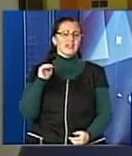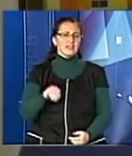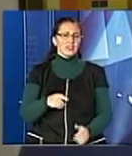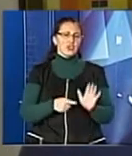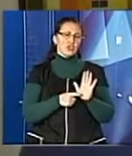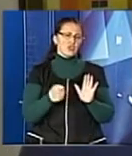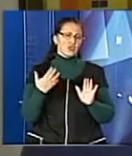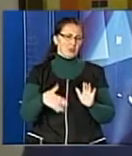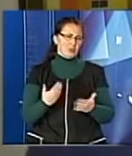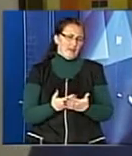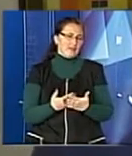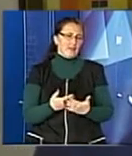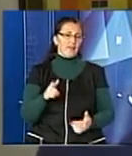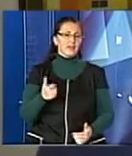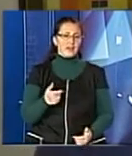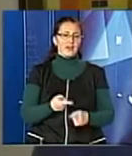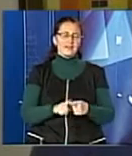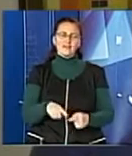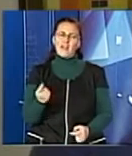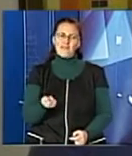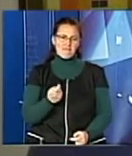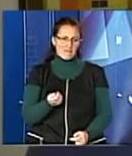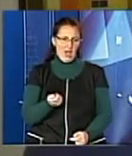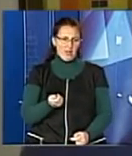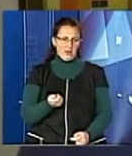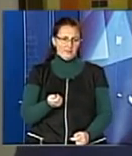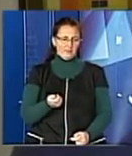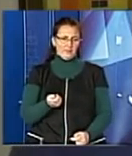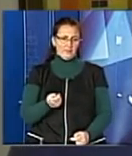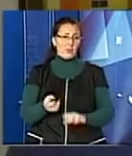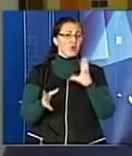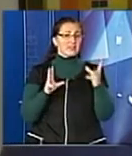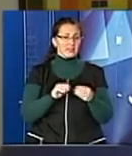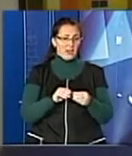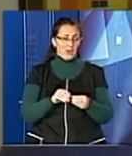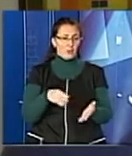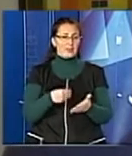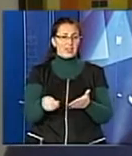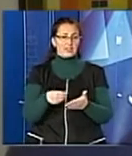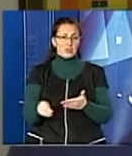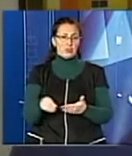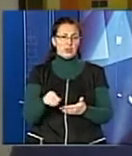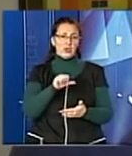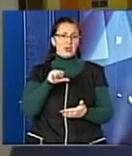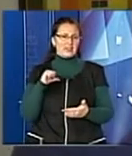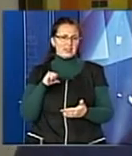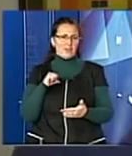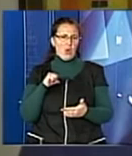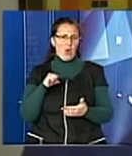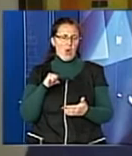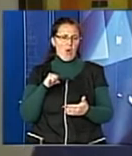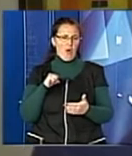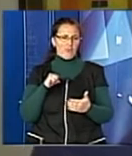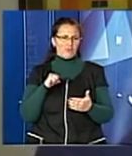650, здається, гривень. Це ще замало, тому що загалом на закупівлю самого гонту, тільки для церкви